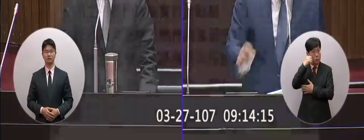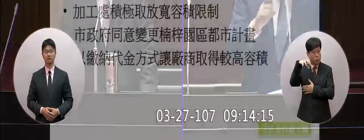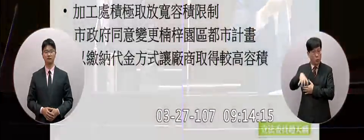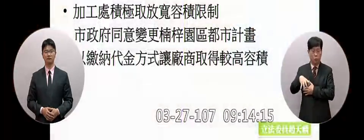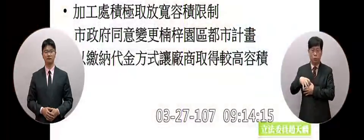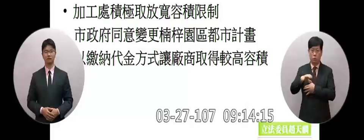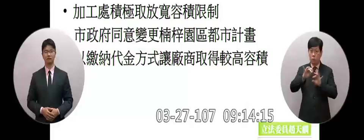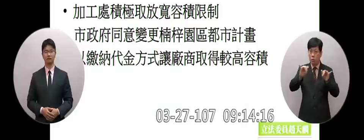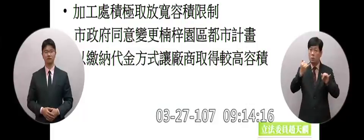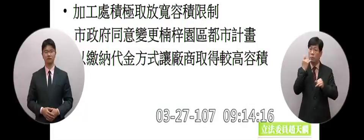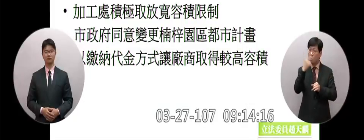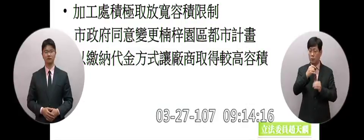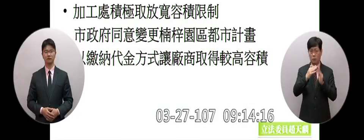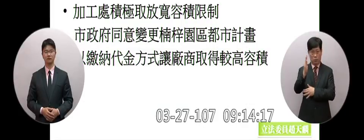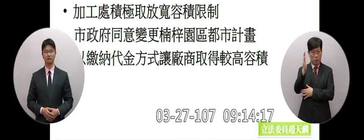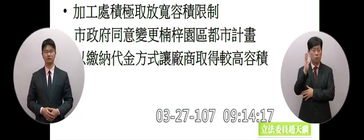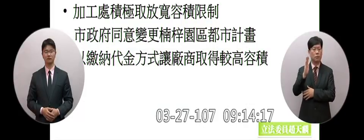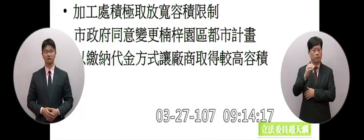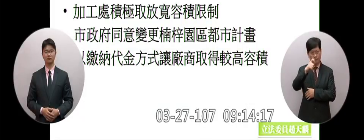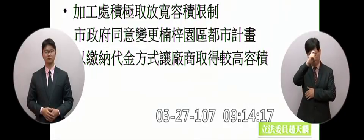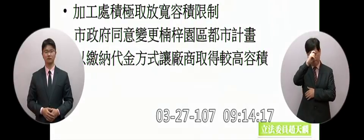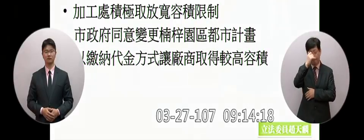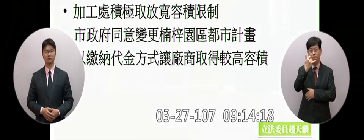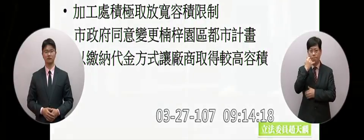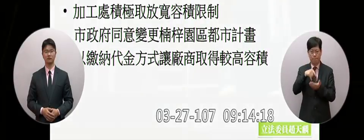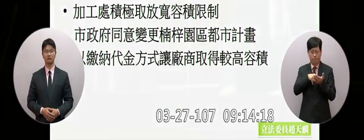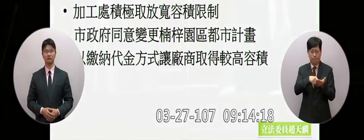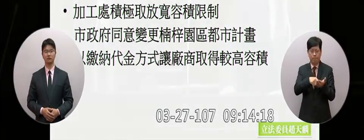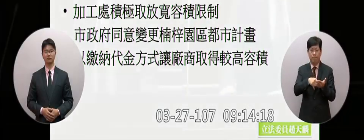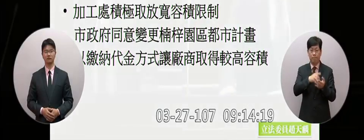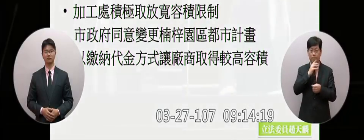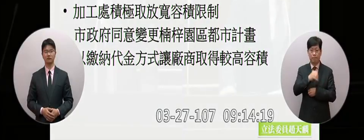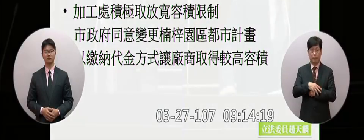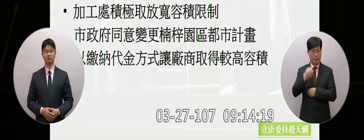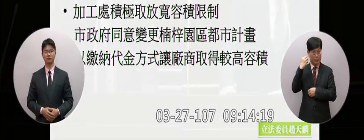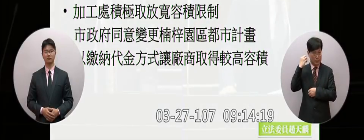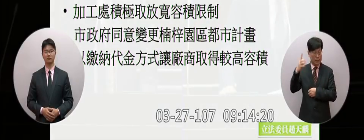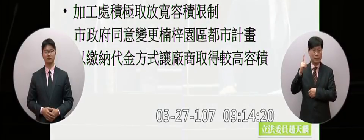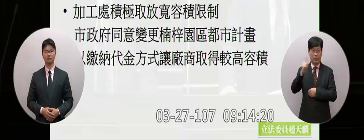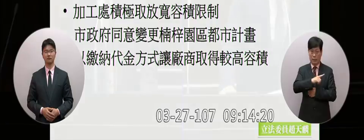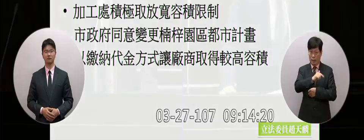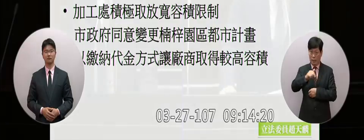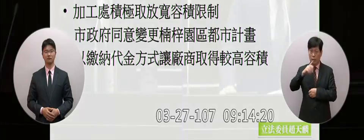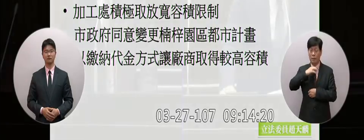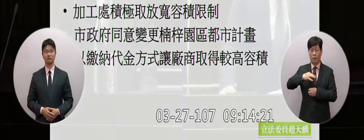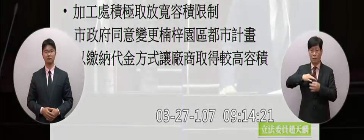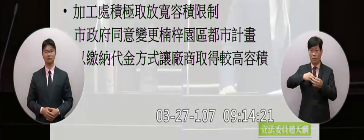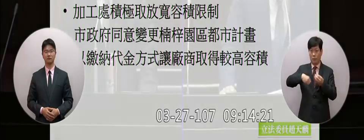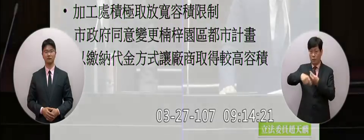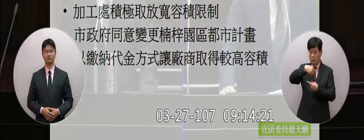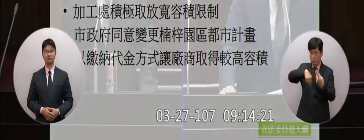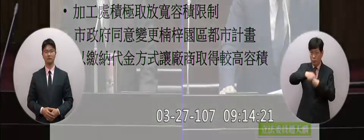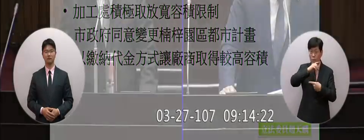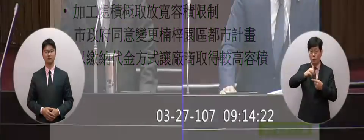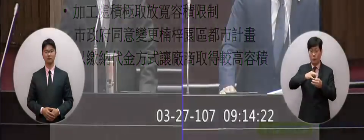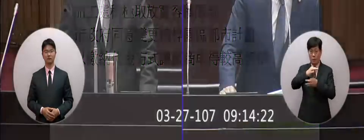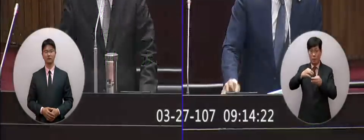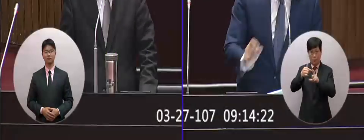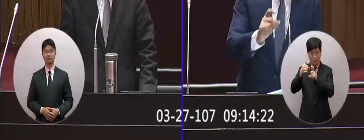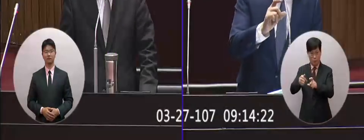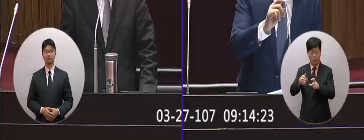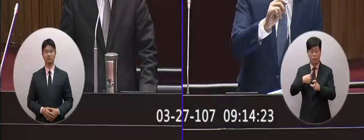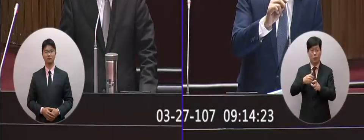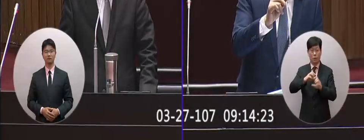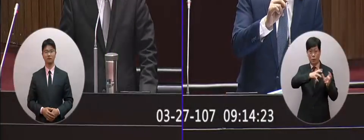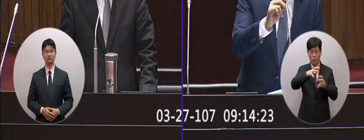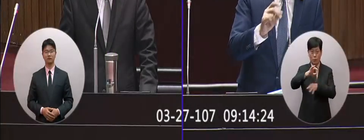有两种做法？市政府目前的做法是希望能够争取新材料循环经济产业研发专区跟材料国际学